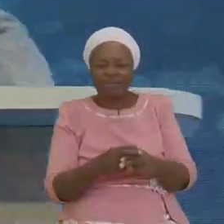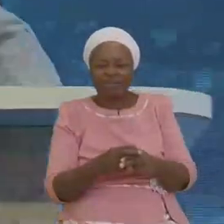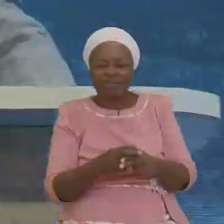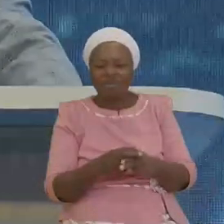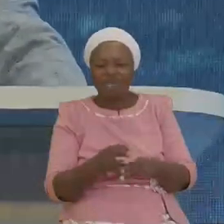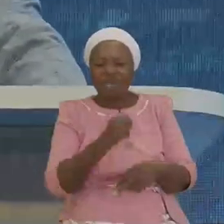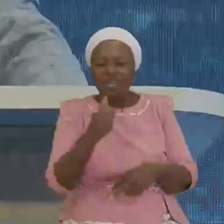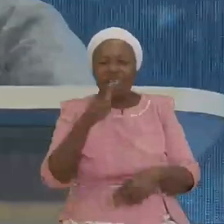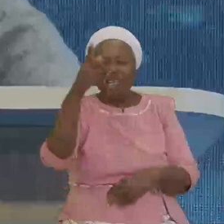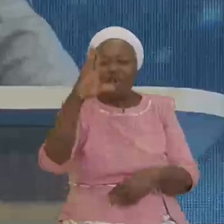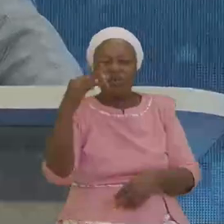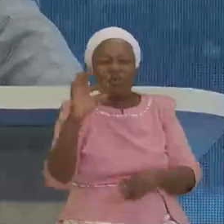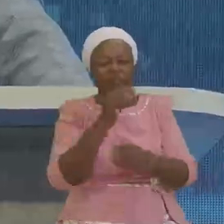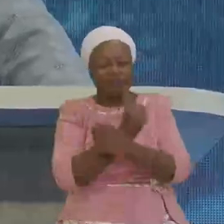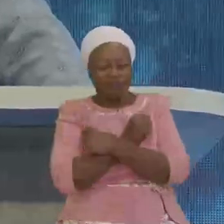Jésus-Christ.